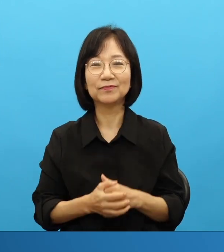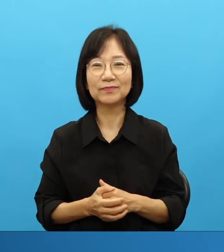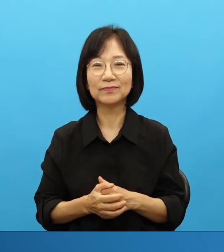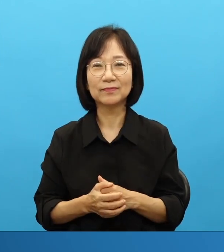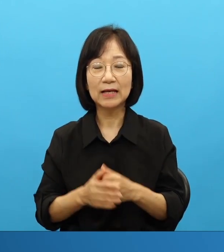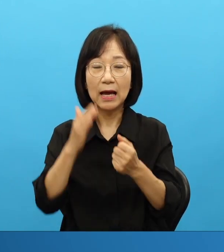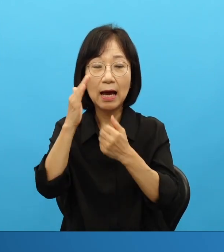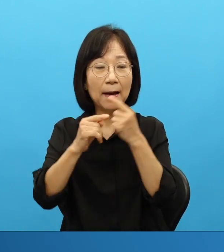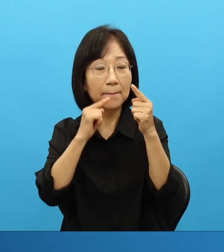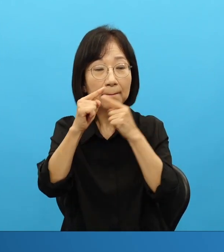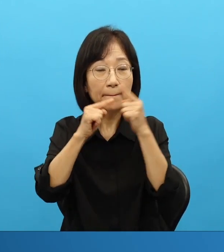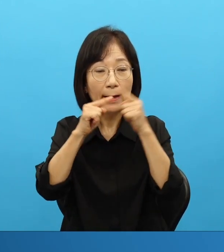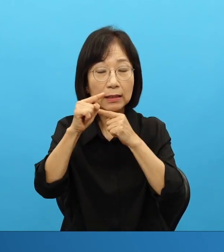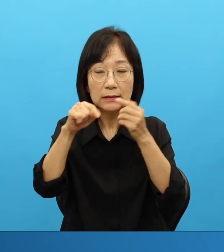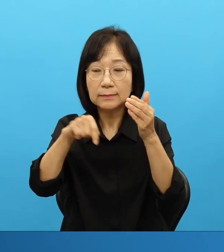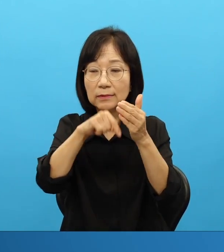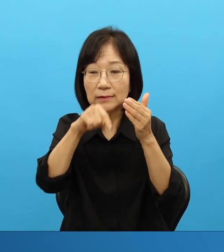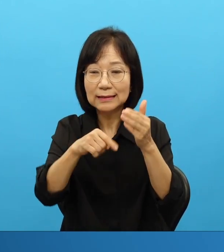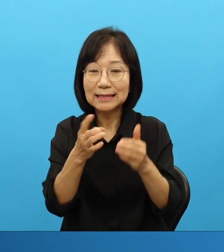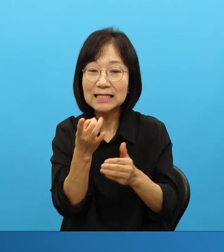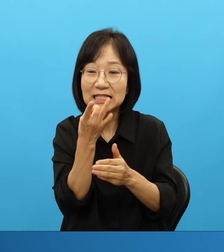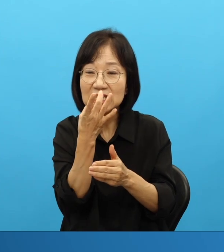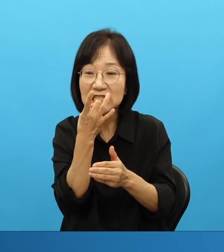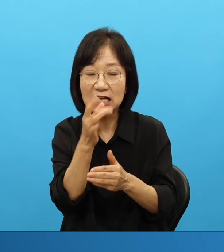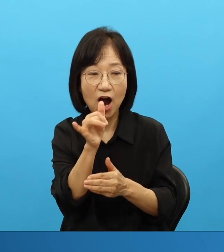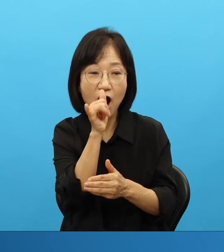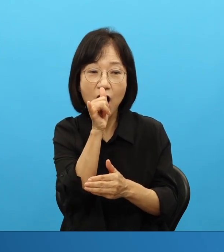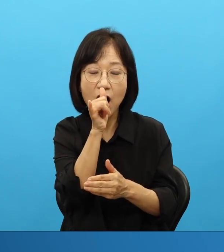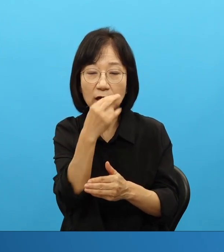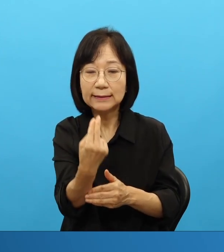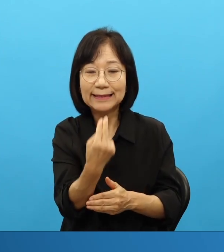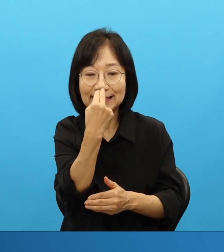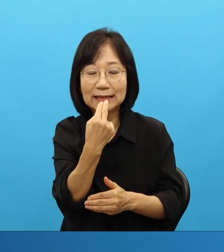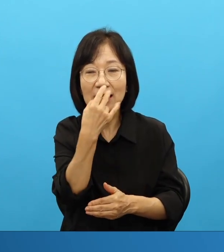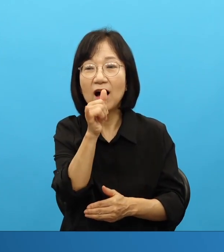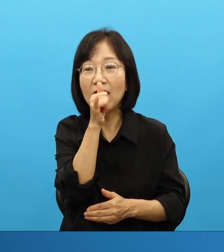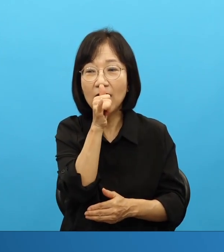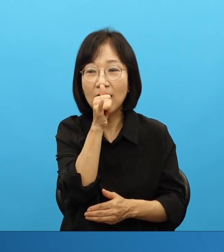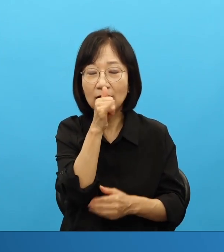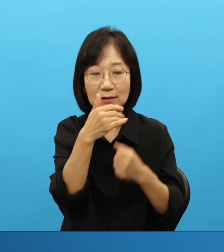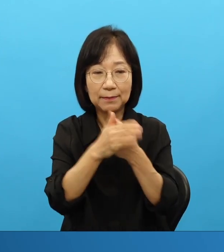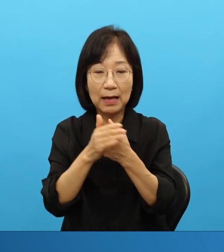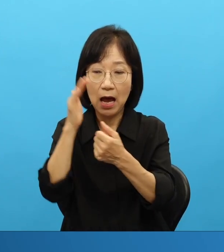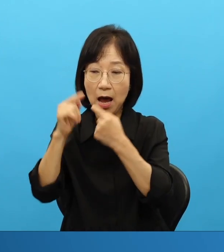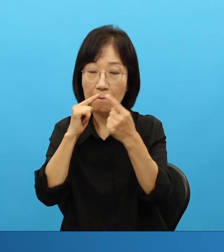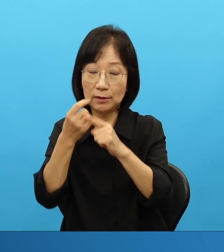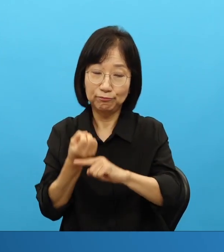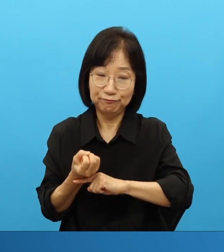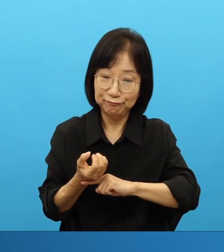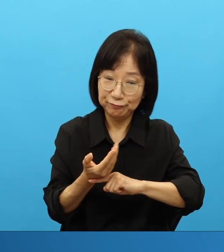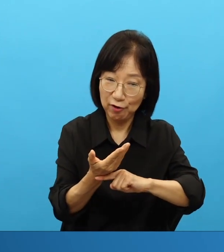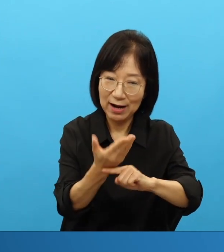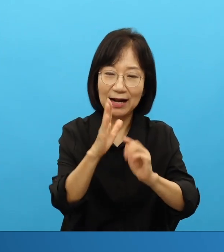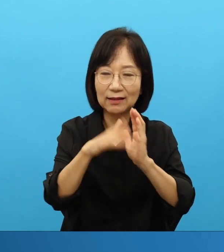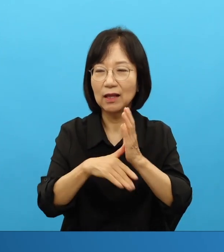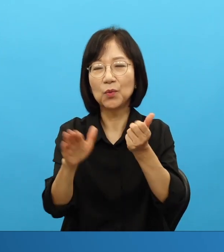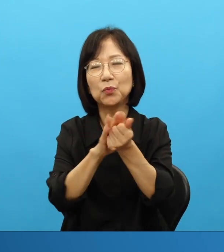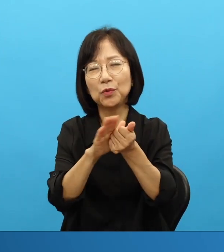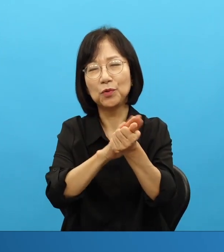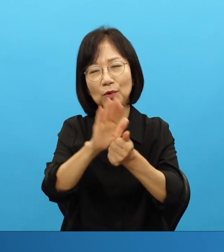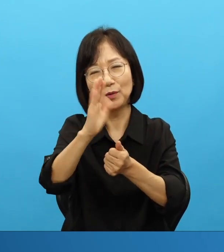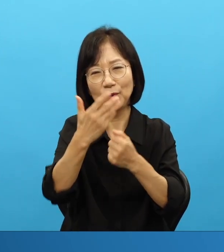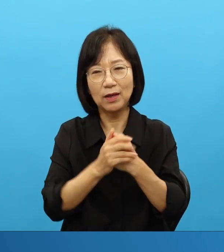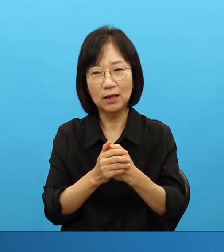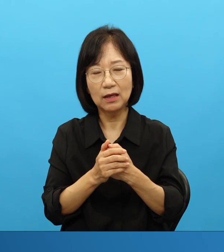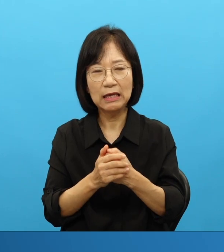씨가 있고 생명이 있어요. Because 그렇죠? God's word contains the seed, it contains life. 이걸 저는 위로 딴거 위로가 되잖아. 하나님 말씀으로. We must relay